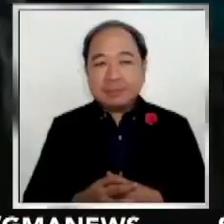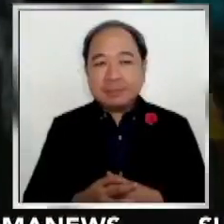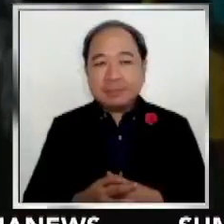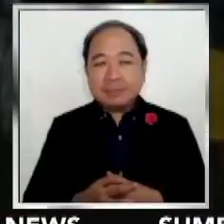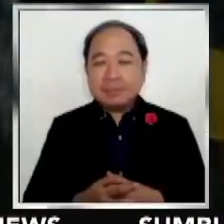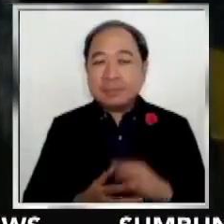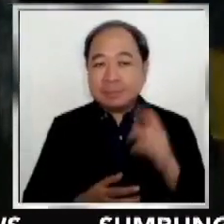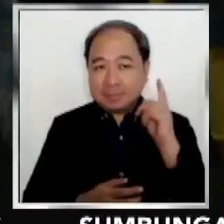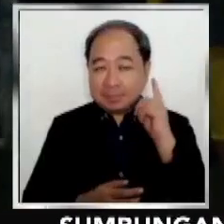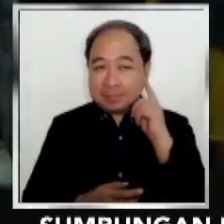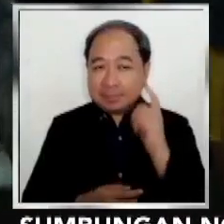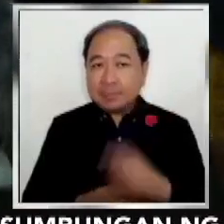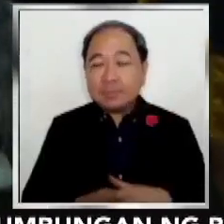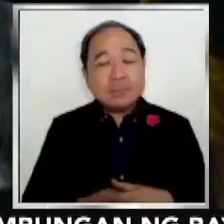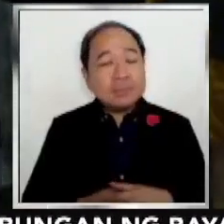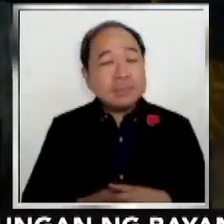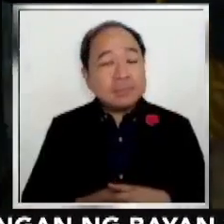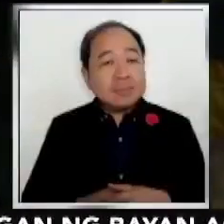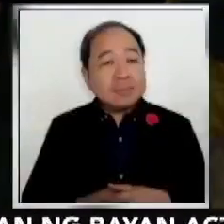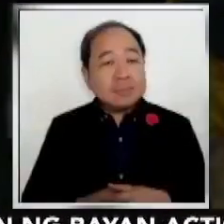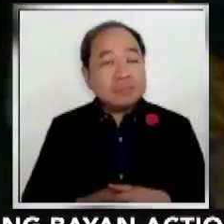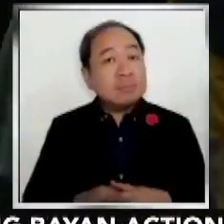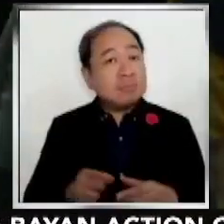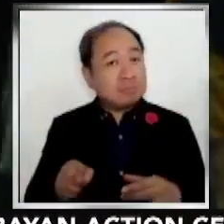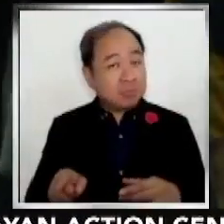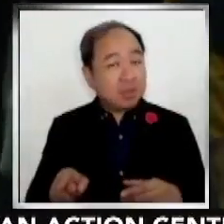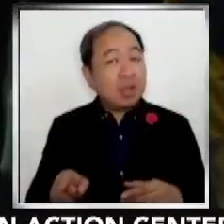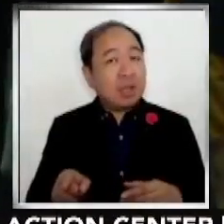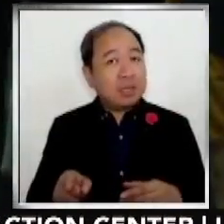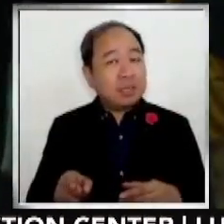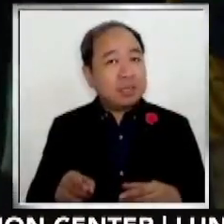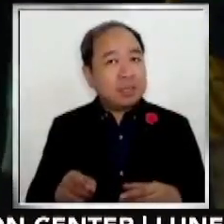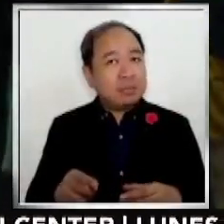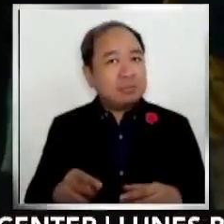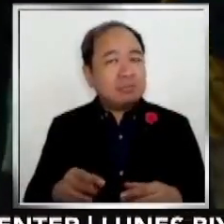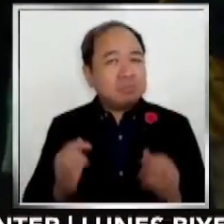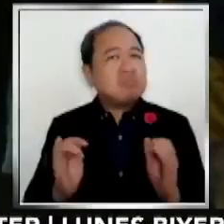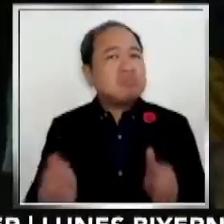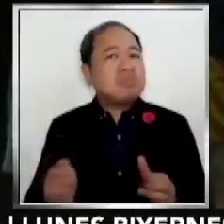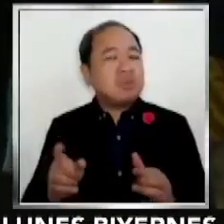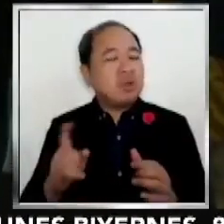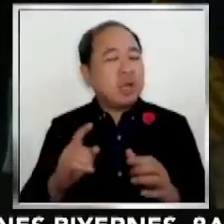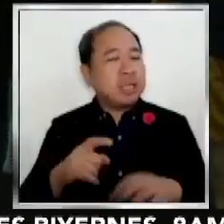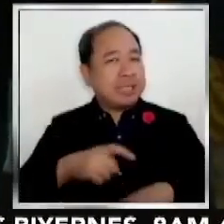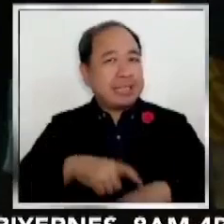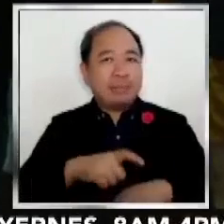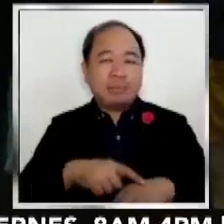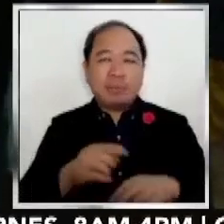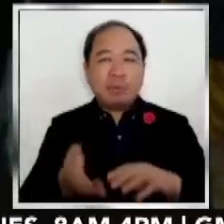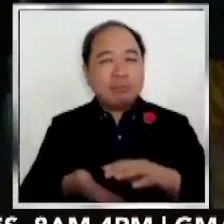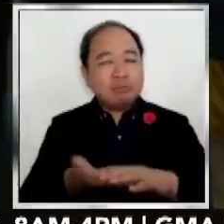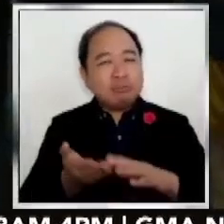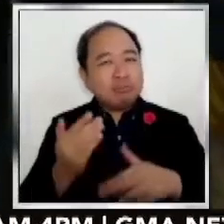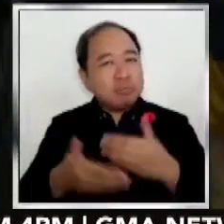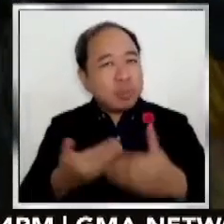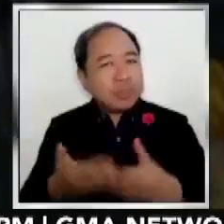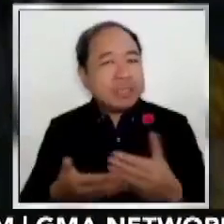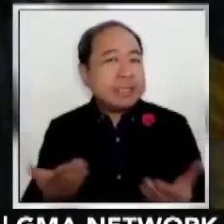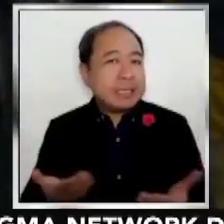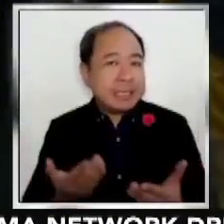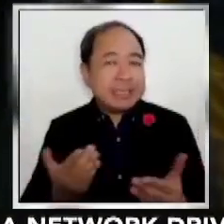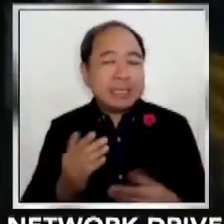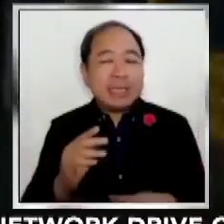Oops. Hindi magbabago ang operating hours ng anumang train system sa Metro Manila ngayong Kapaskuhan dahil hindi